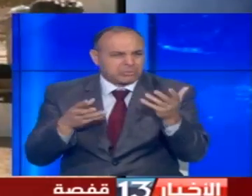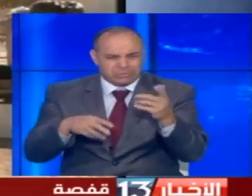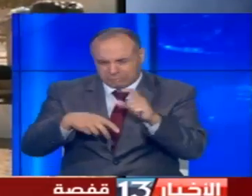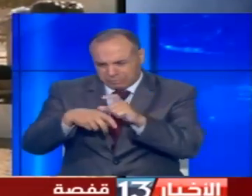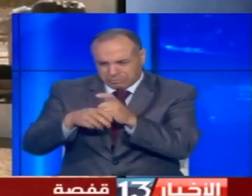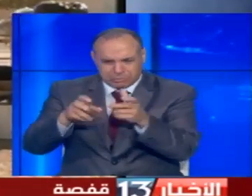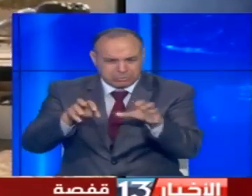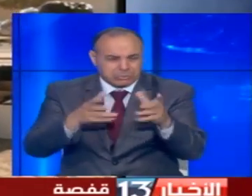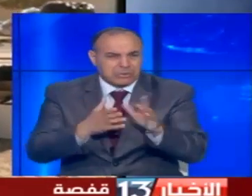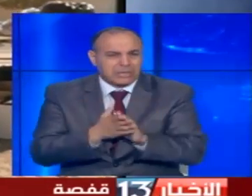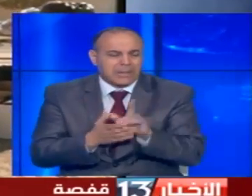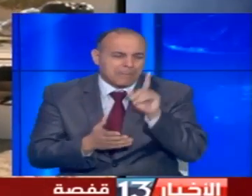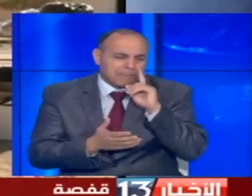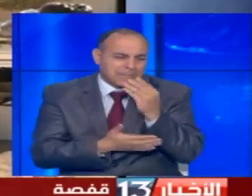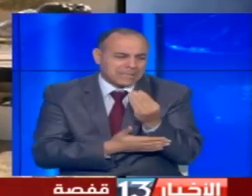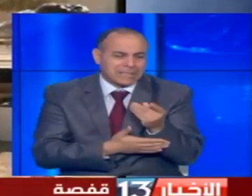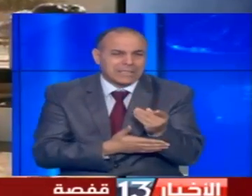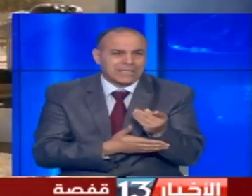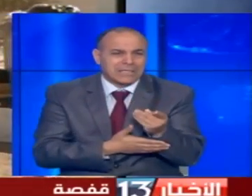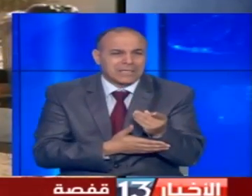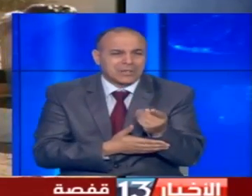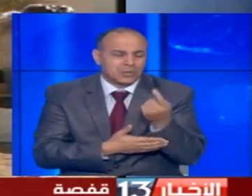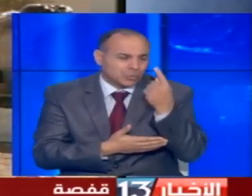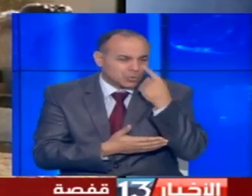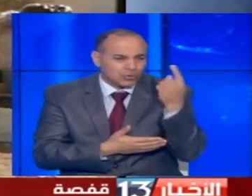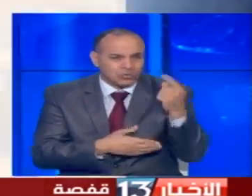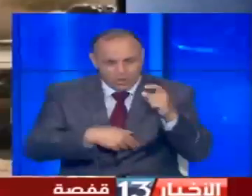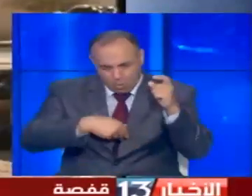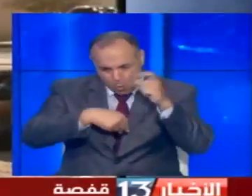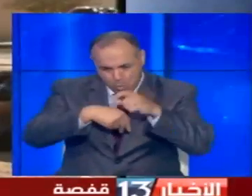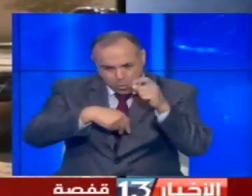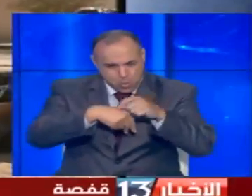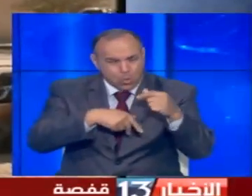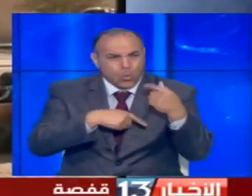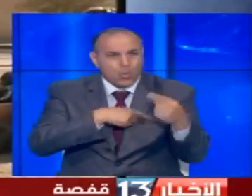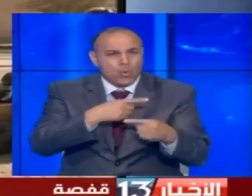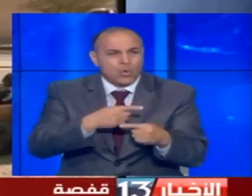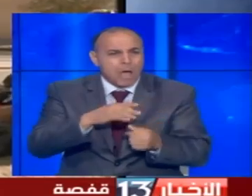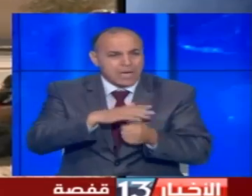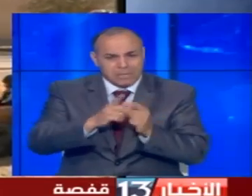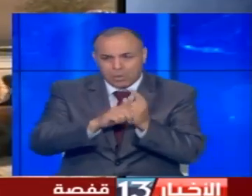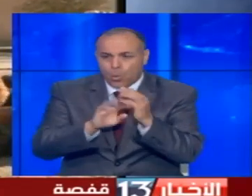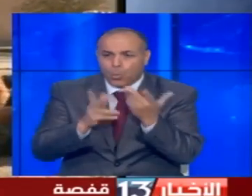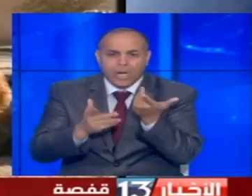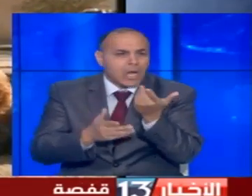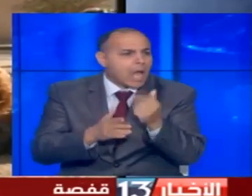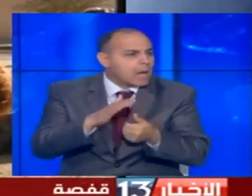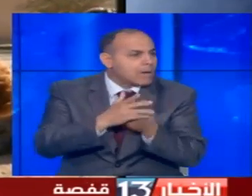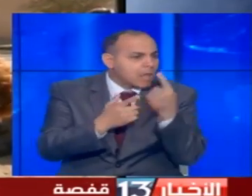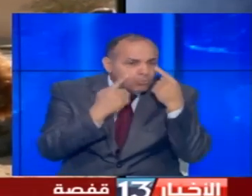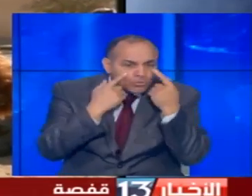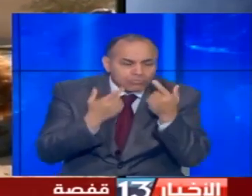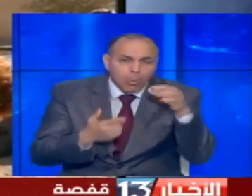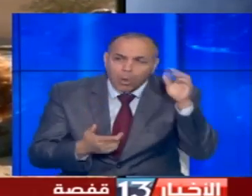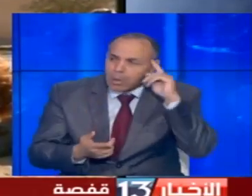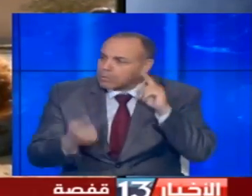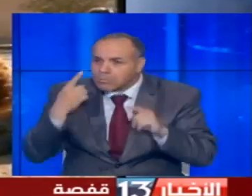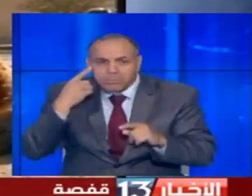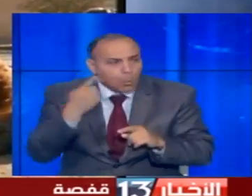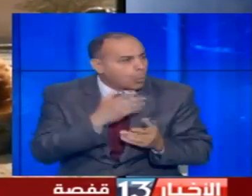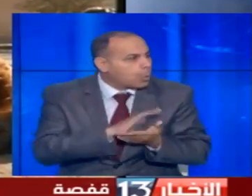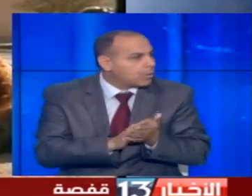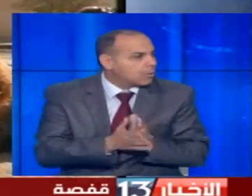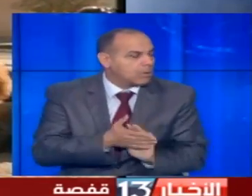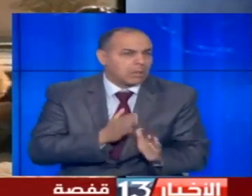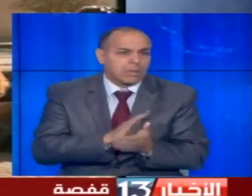انا عندي بنيه معناها فيها فوز بالناموس انا سيدي رئيس بلديه وين هو والله حبن على ورق البل حاله